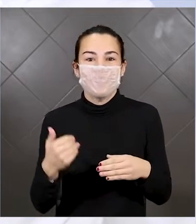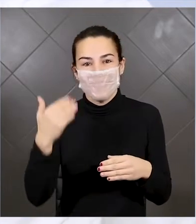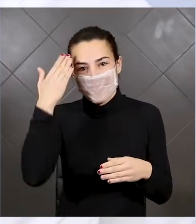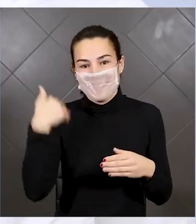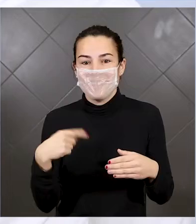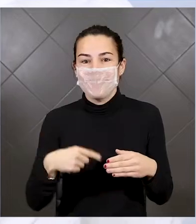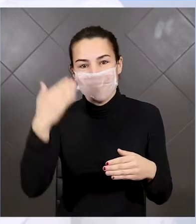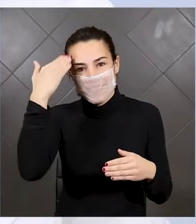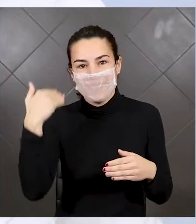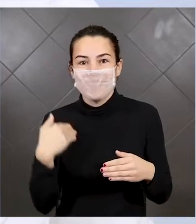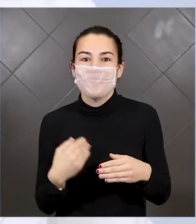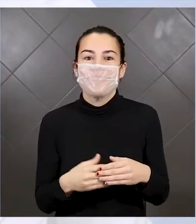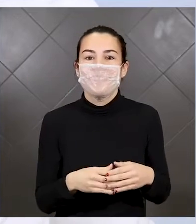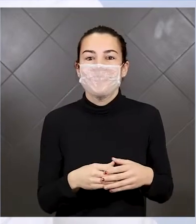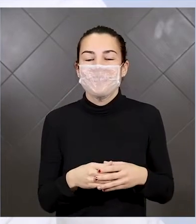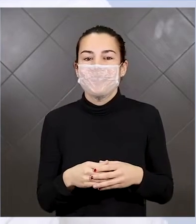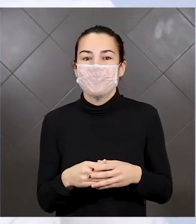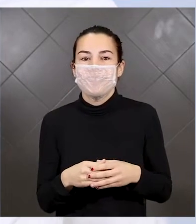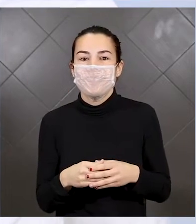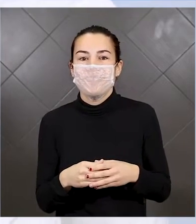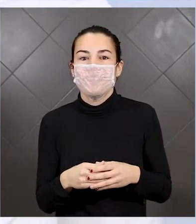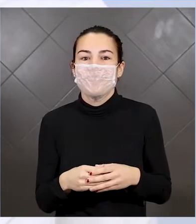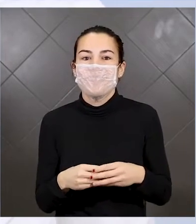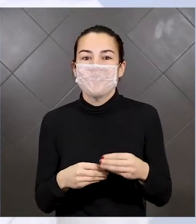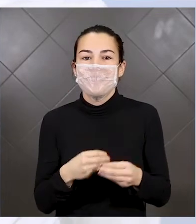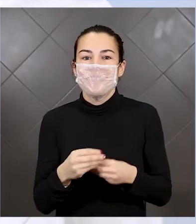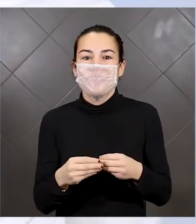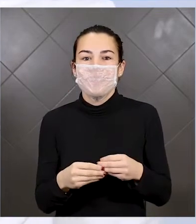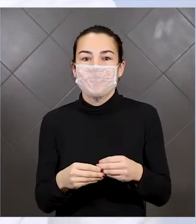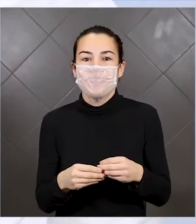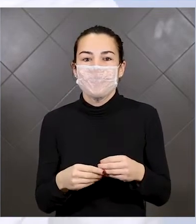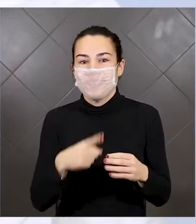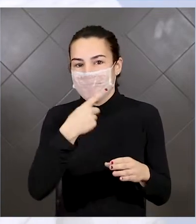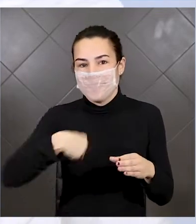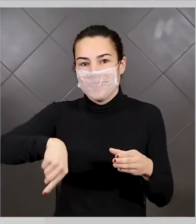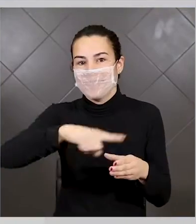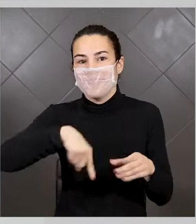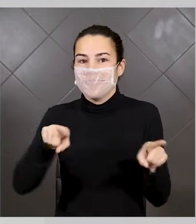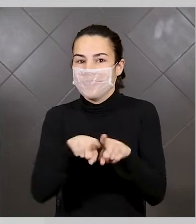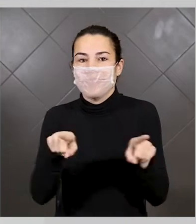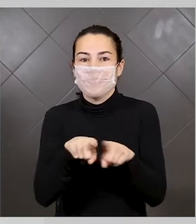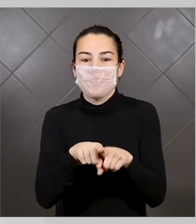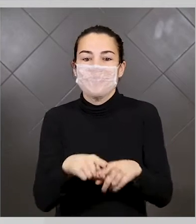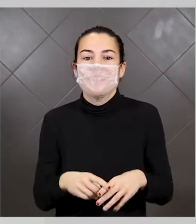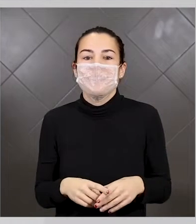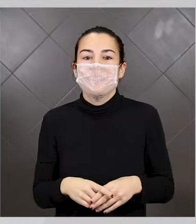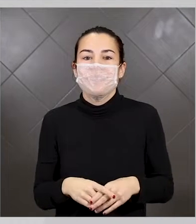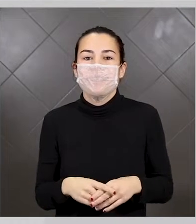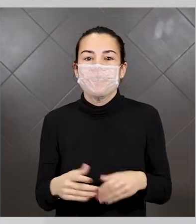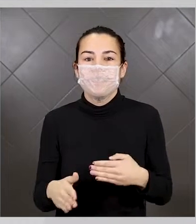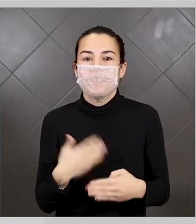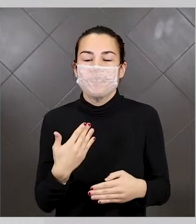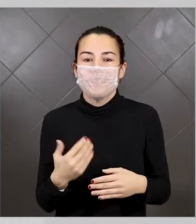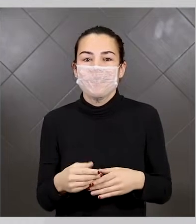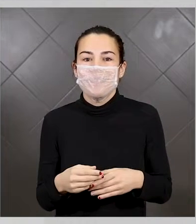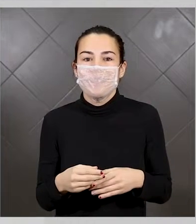fira de la llet de motlle i hem vingut a presentar un pastís fet a base d'això. Començarem